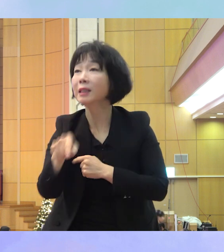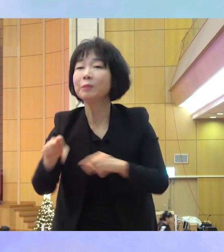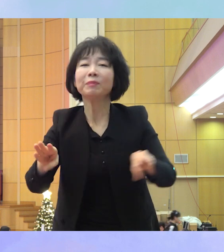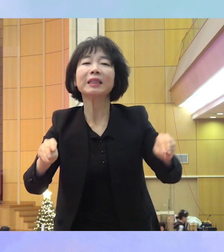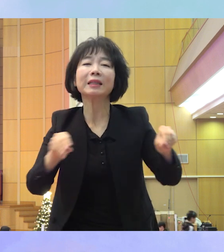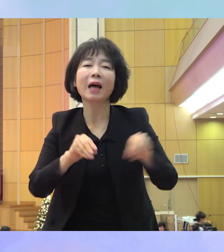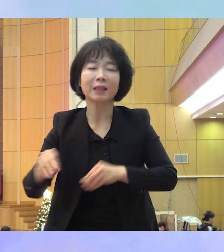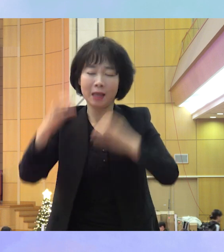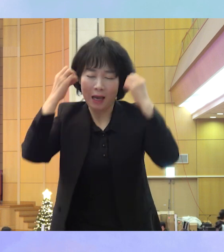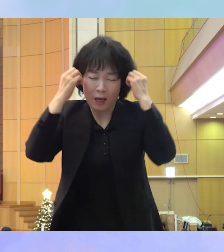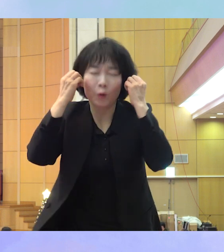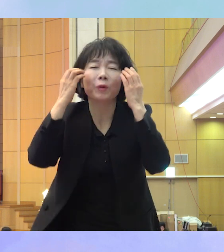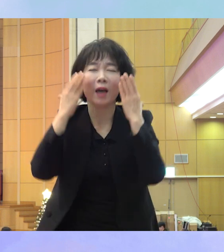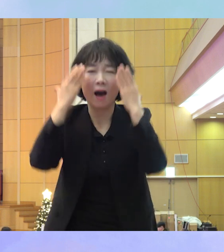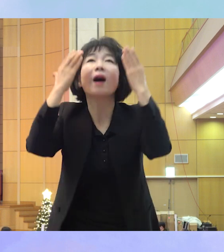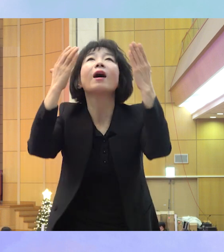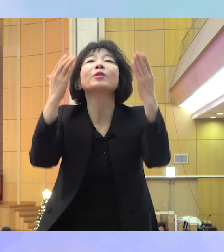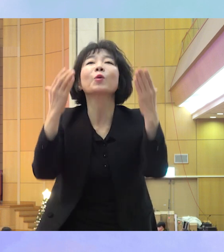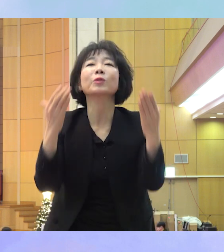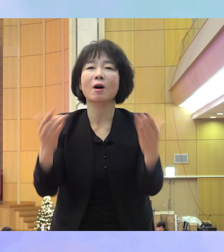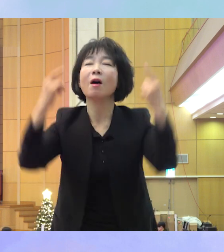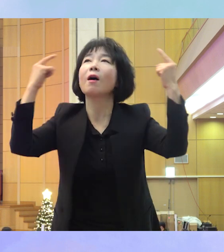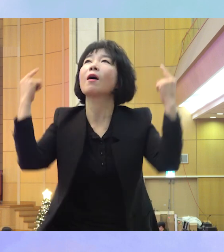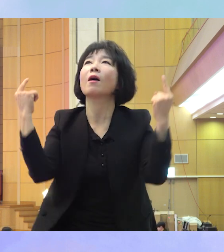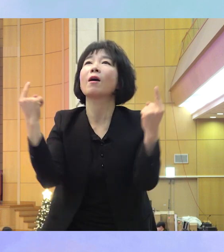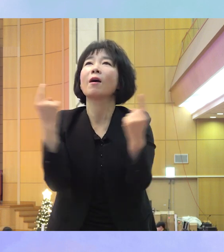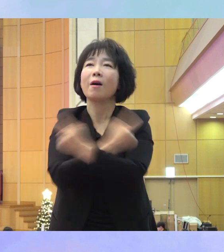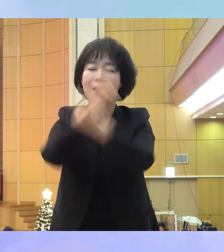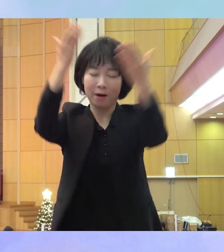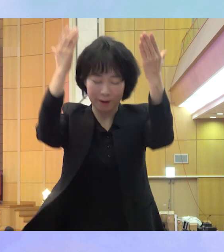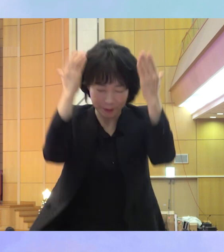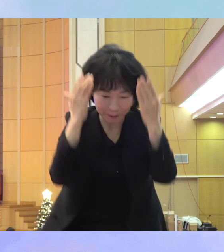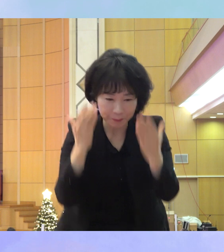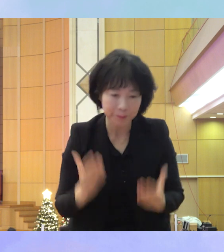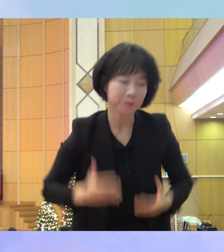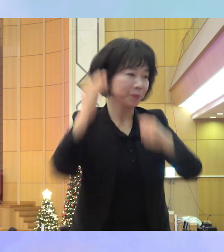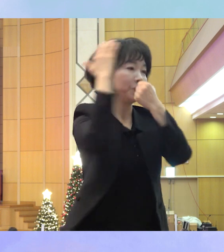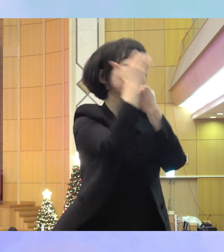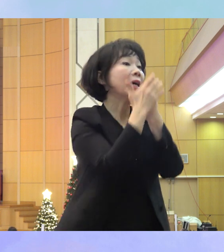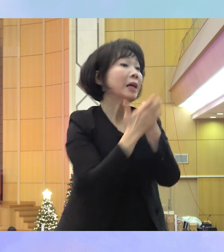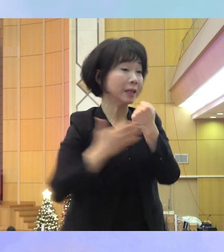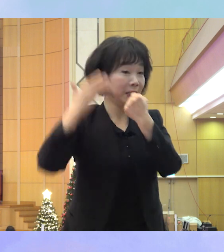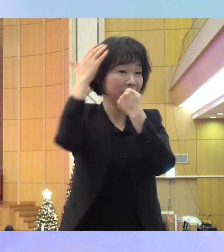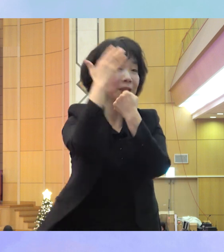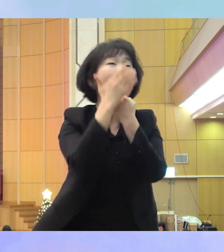진리의 말씀 이 땅 새롭게 하소서.